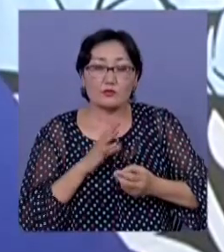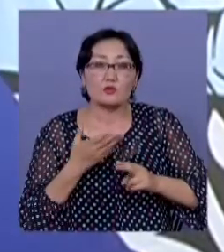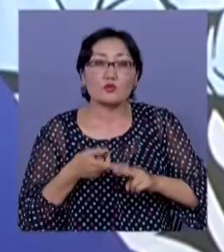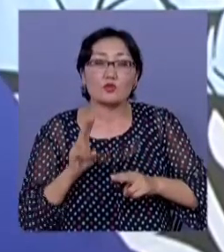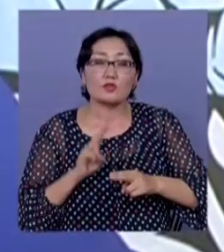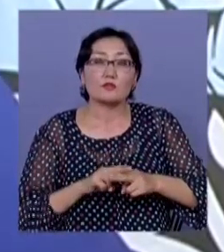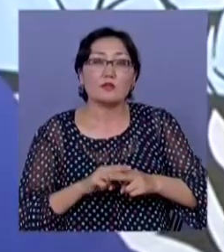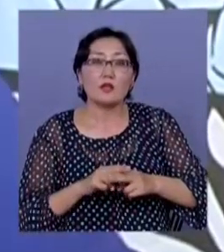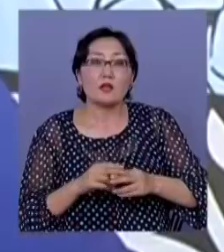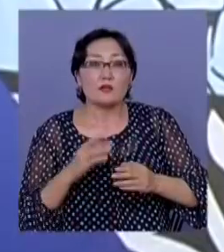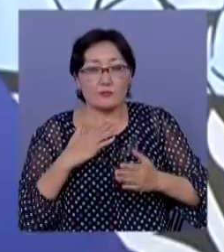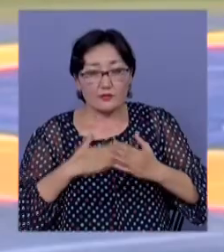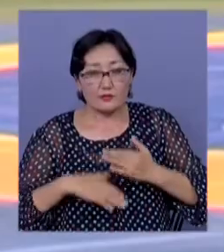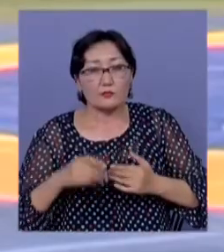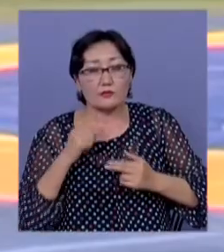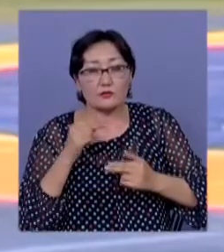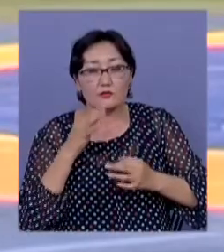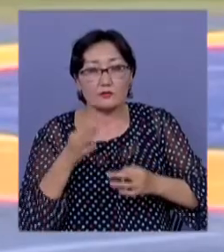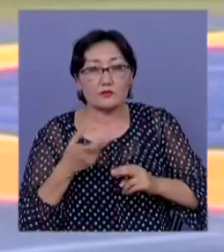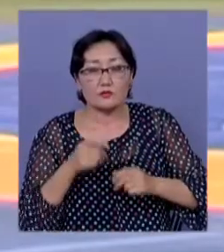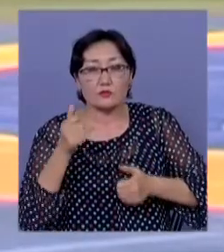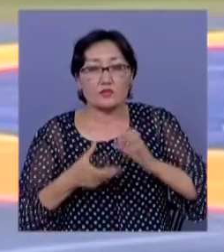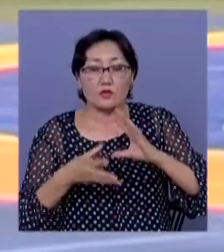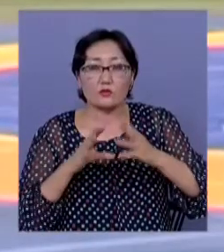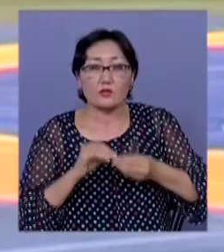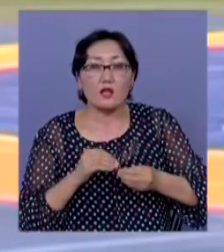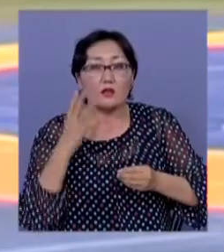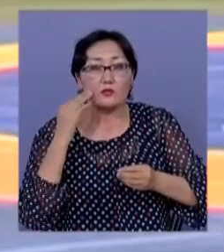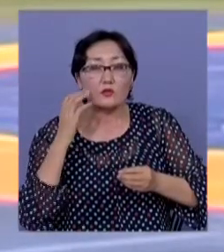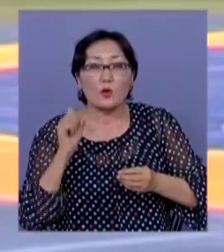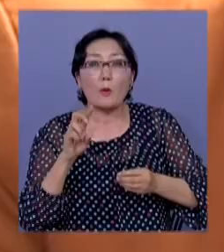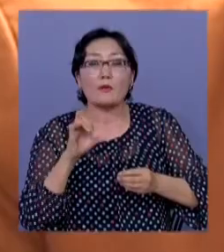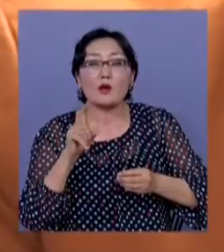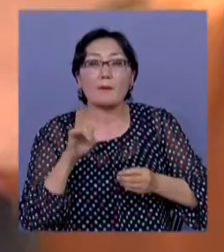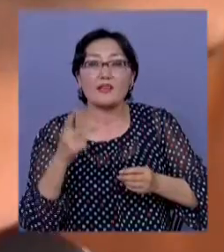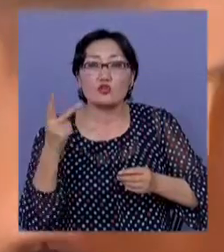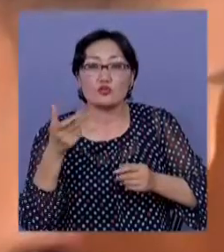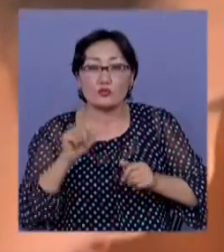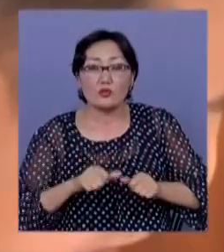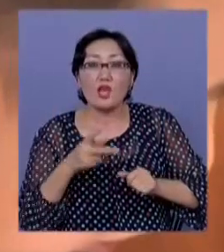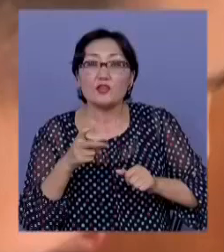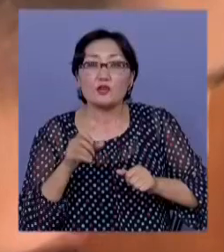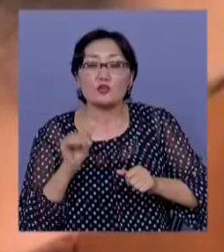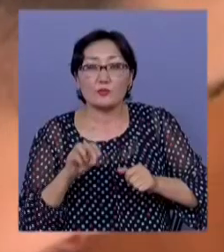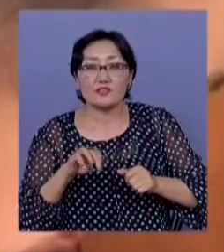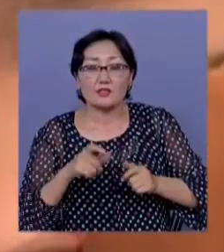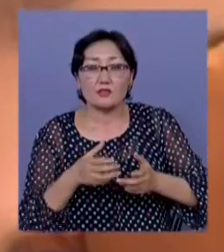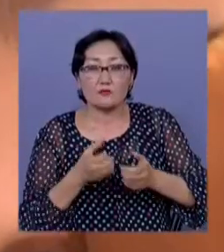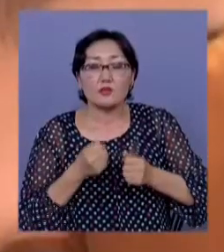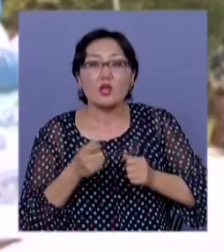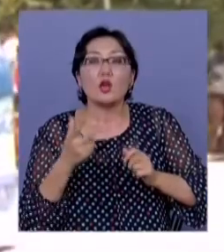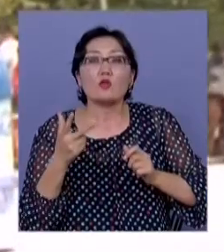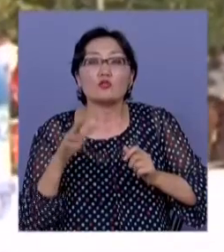Сондықтан ризашылығымды білдіргім келеді. Сонымен сайыстың қорытындысы бойынша алматылық Бауыржан Қабай үшінші орын алып 200 мың теңге иеленсе, үшінші